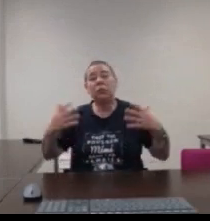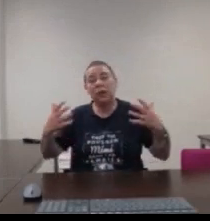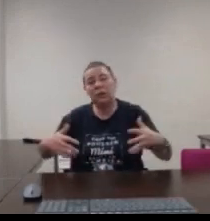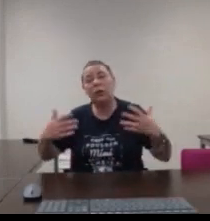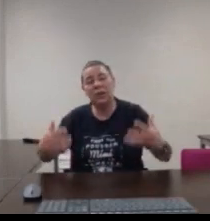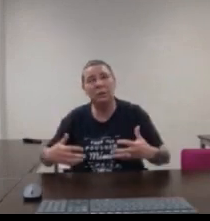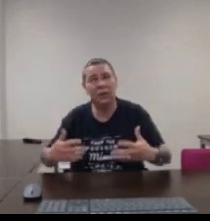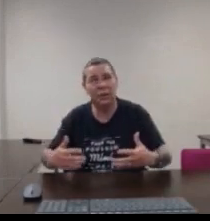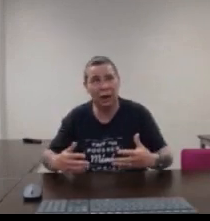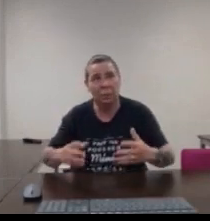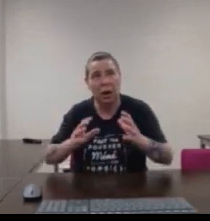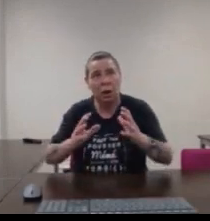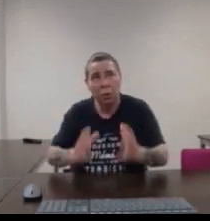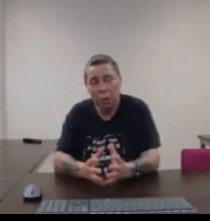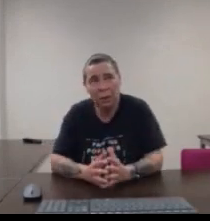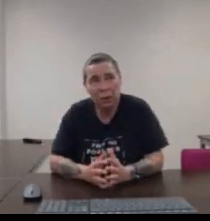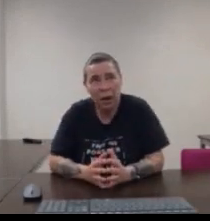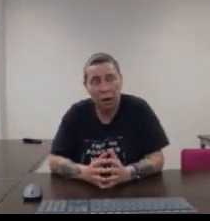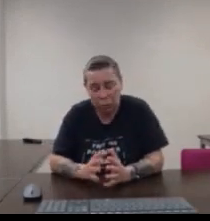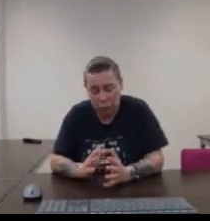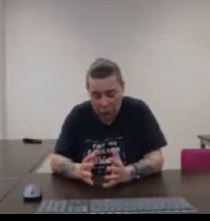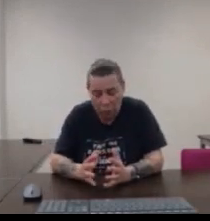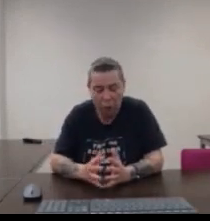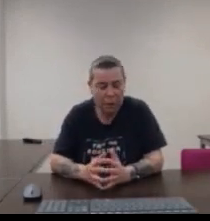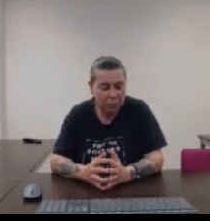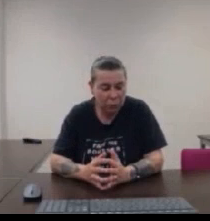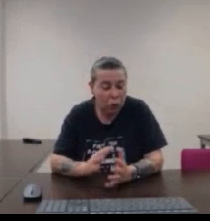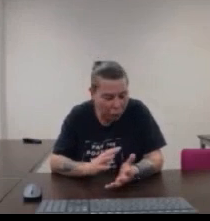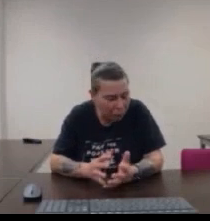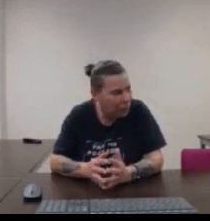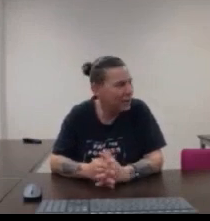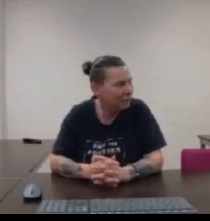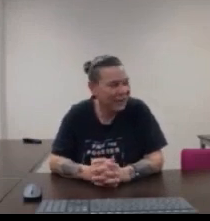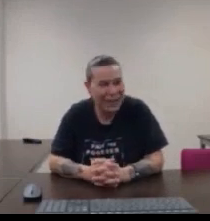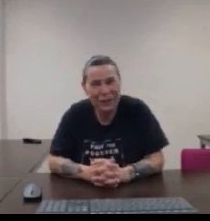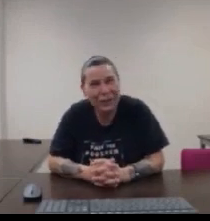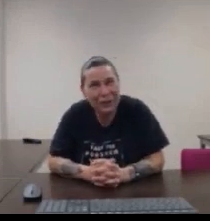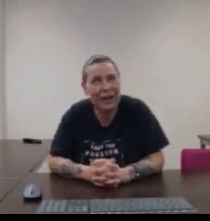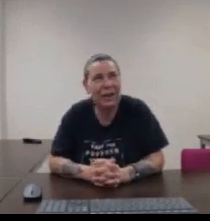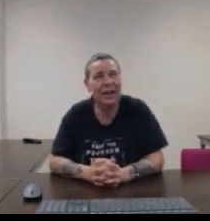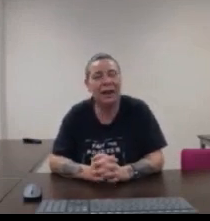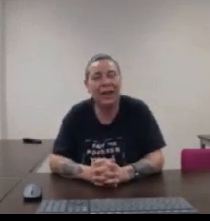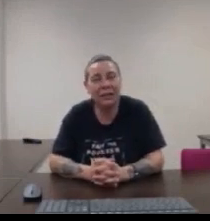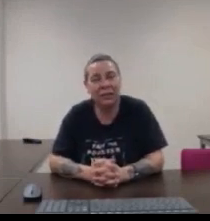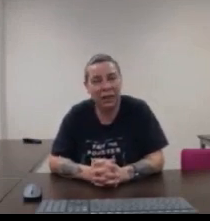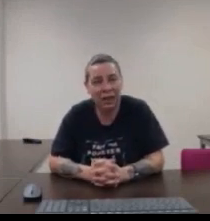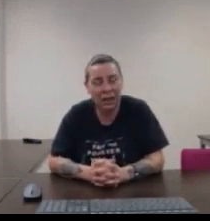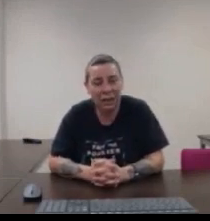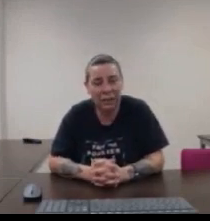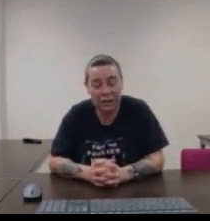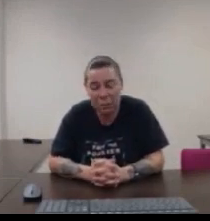et qui, soi-disant, redynamise, etc. Mon problème, notre problème en santé au travail